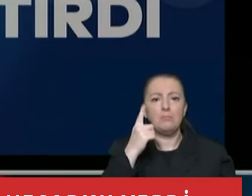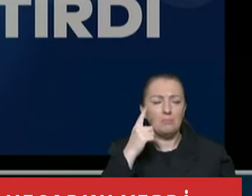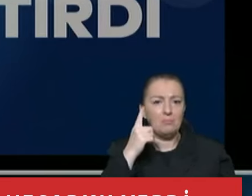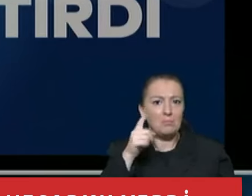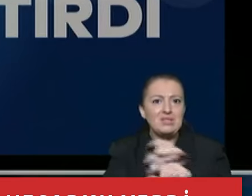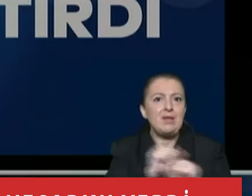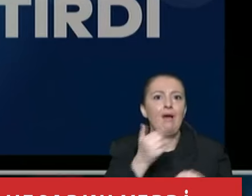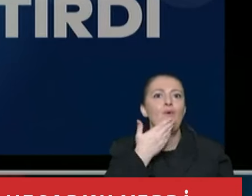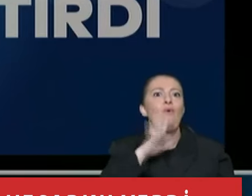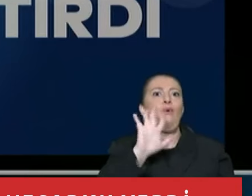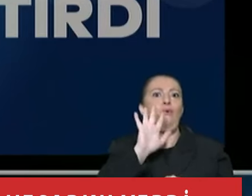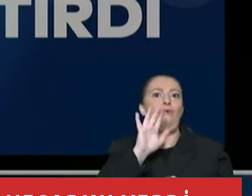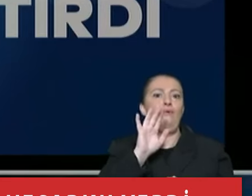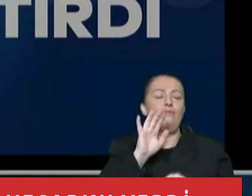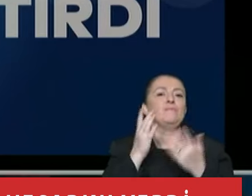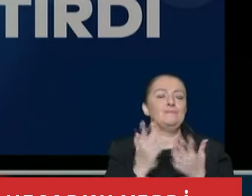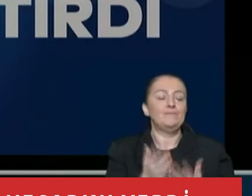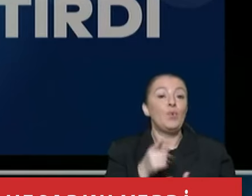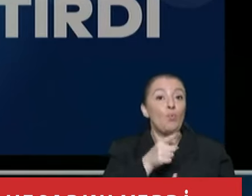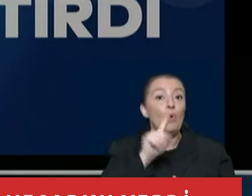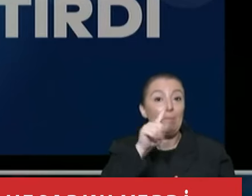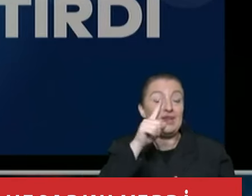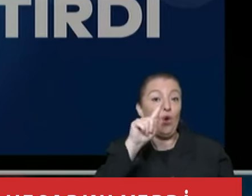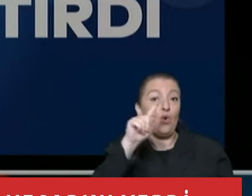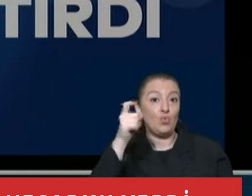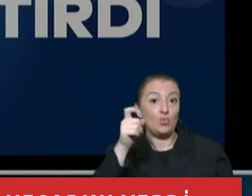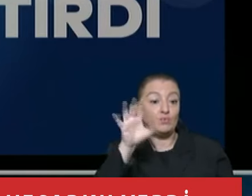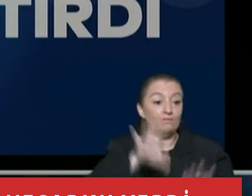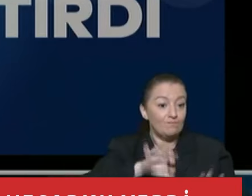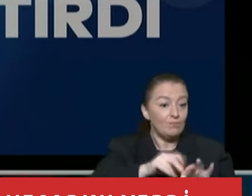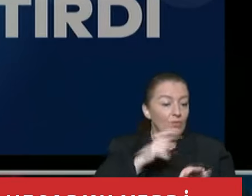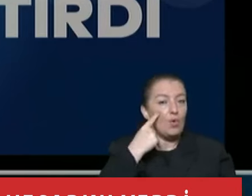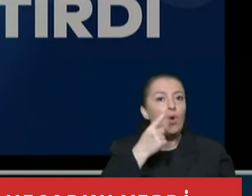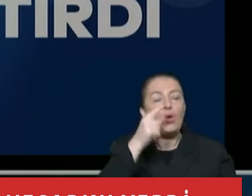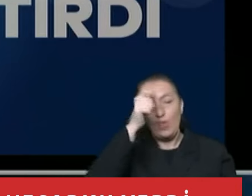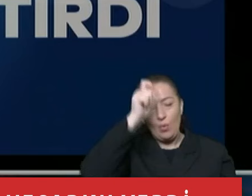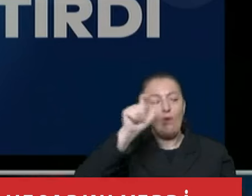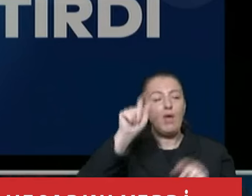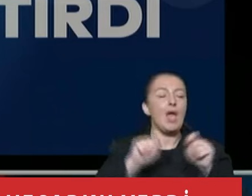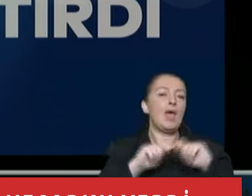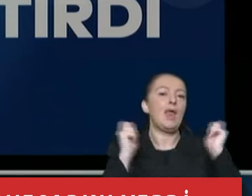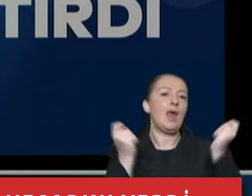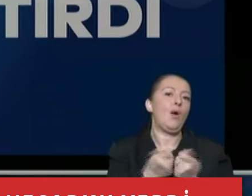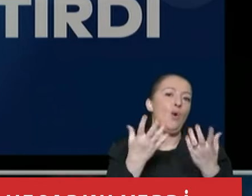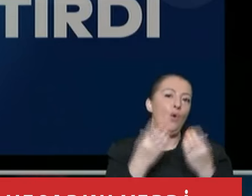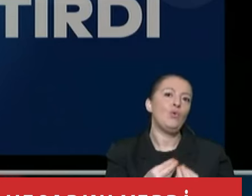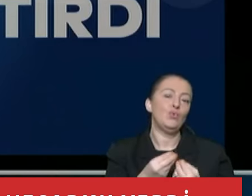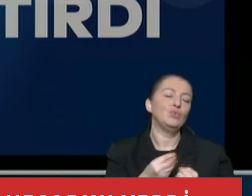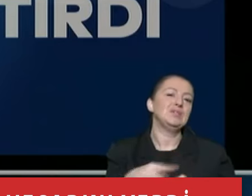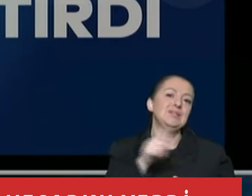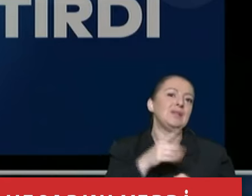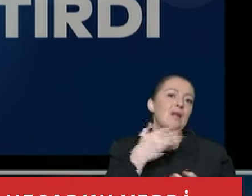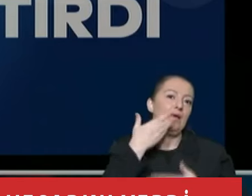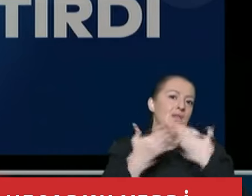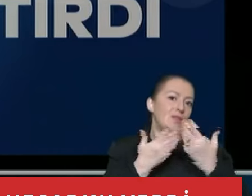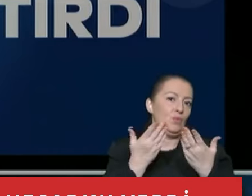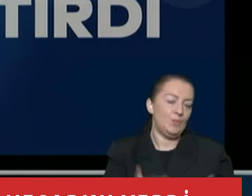incelemenin aynı zamanda bir Türkiye rekoru olduğunu da burada sizlerle paylaşmak